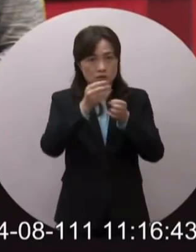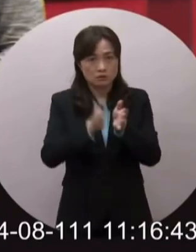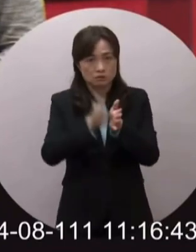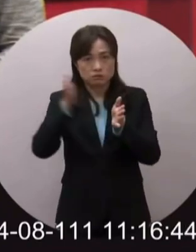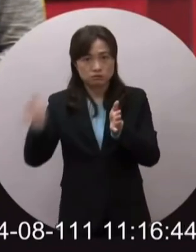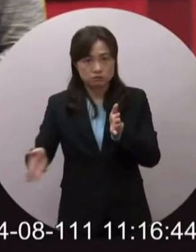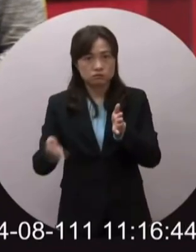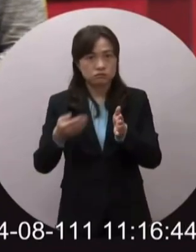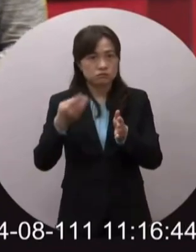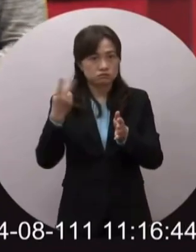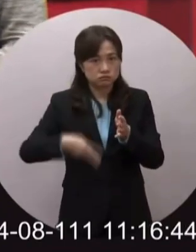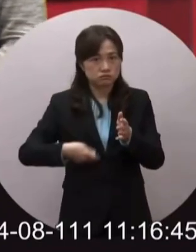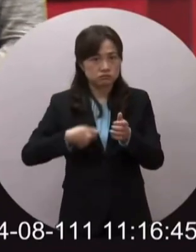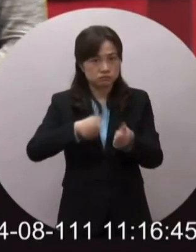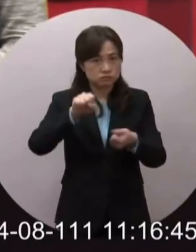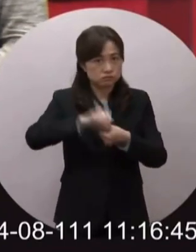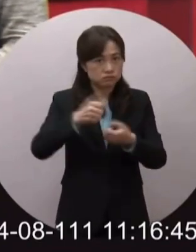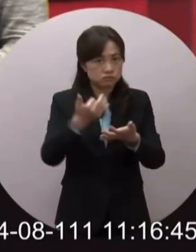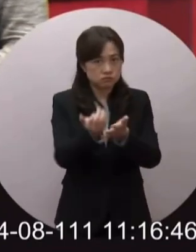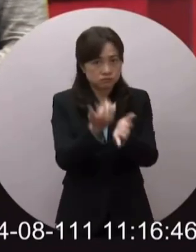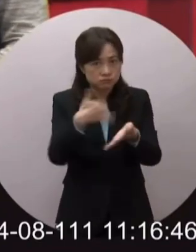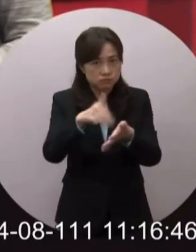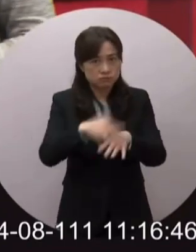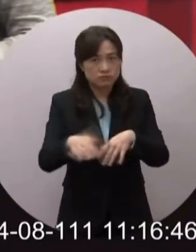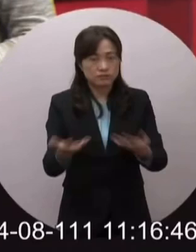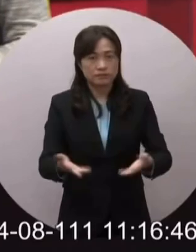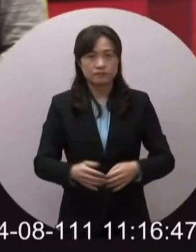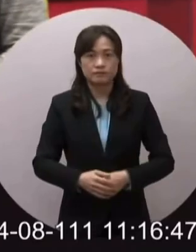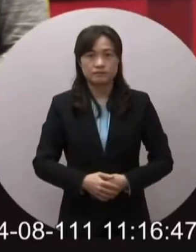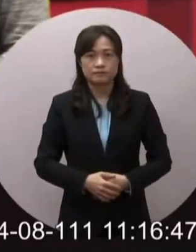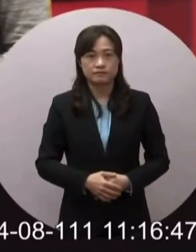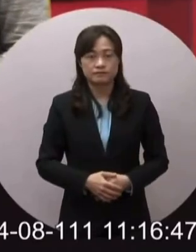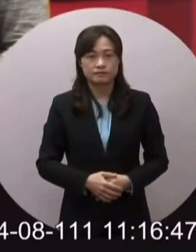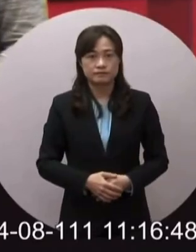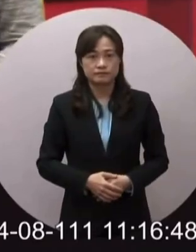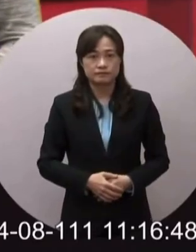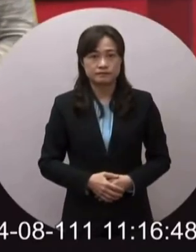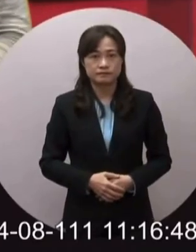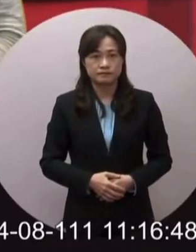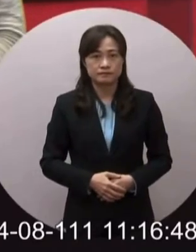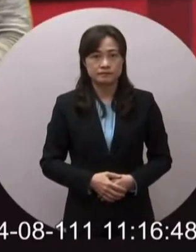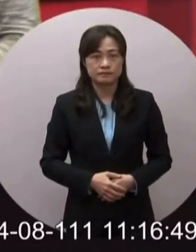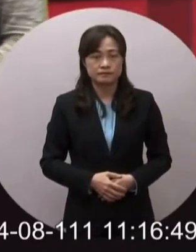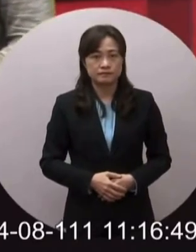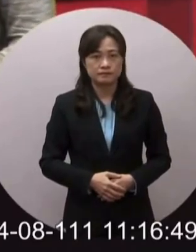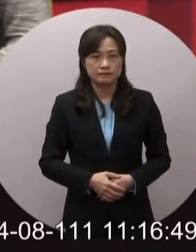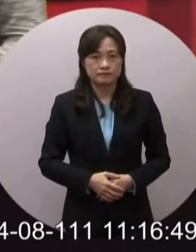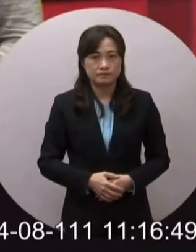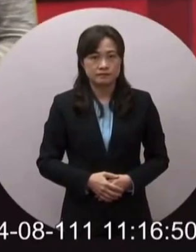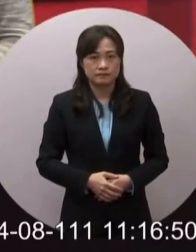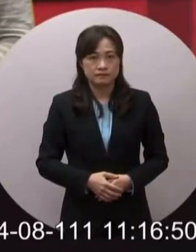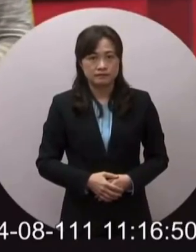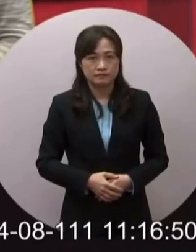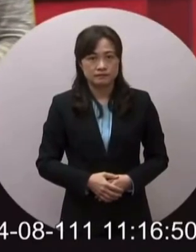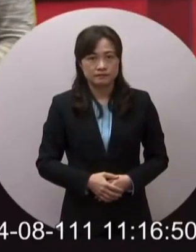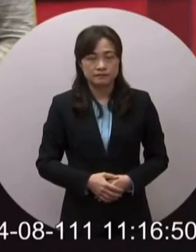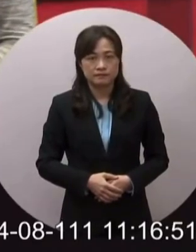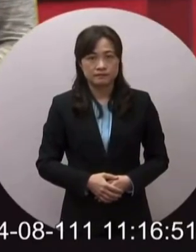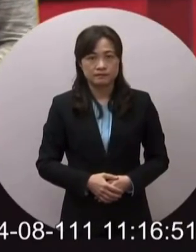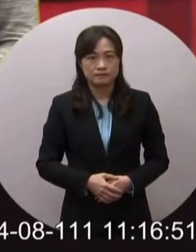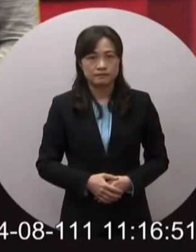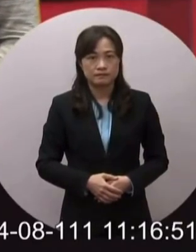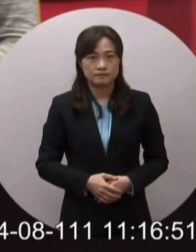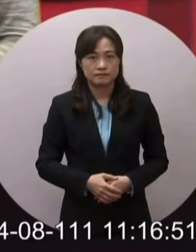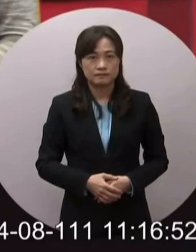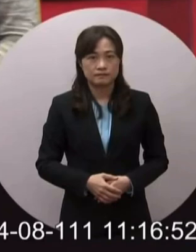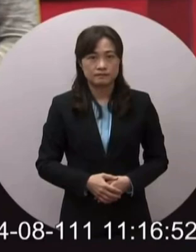加预算吗？ 现在会在整个在谈，应该到目前往这一方面在走。那会不会追加？会